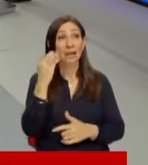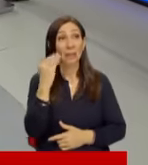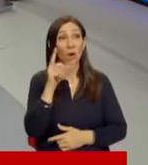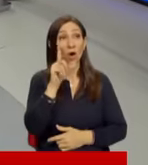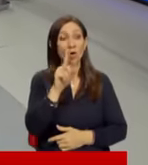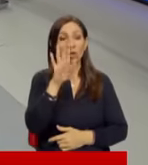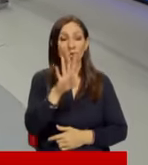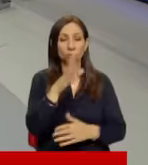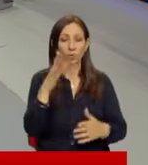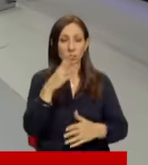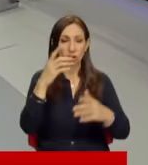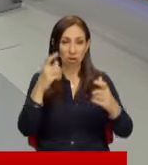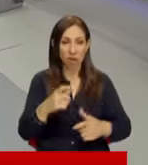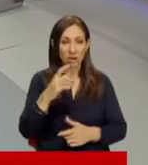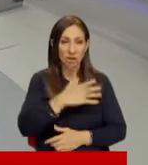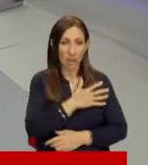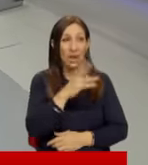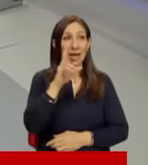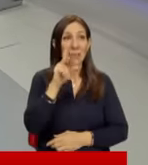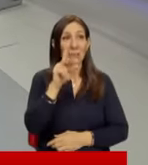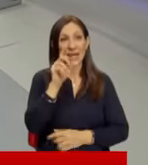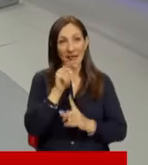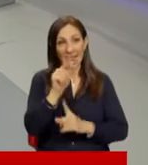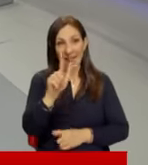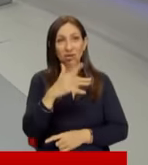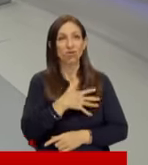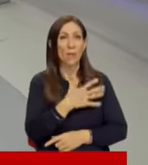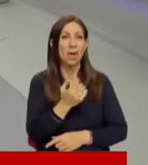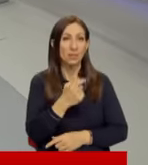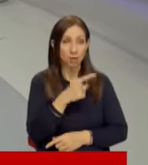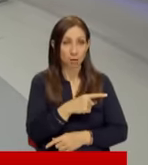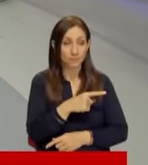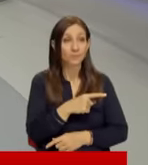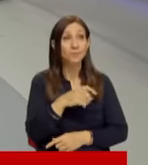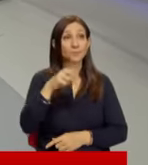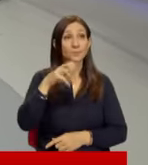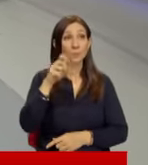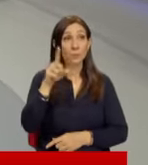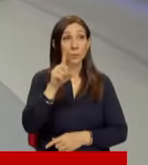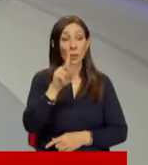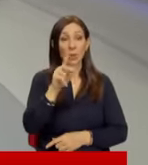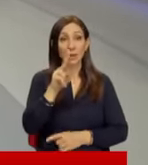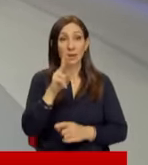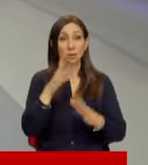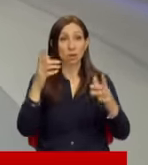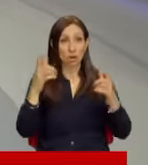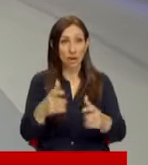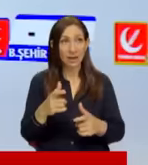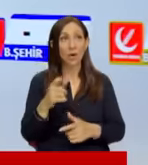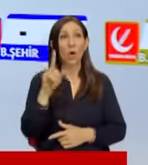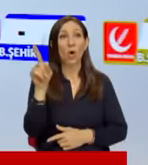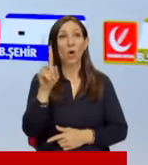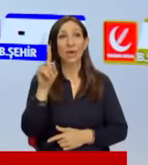anlamında 14 büyükşehir Cumhuriyet Halk Partisi'nde, 21 il yine Cumhuriyet Halk Partisi'nde. AK Parti'nin 12 büyükşehri